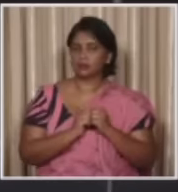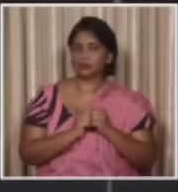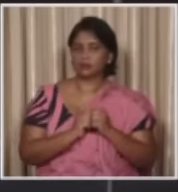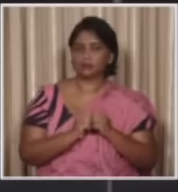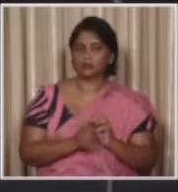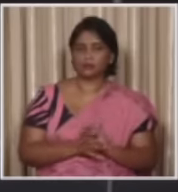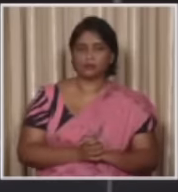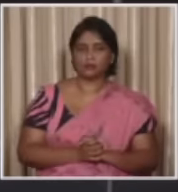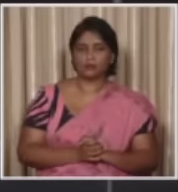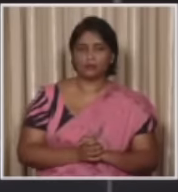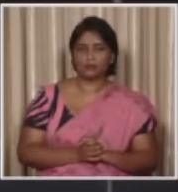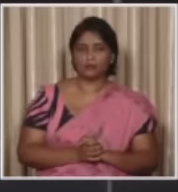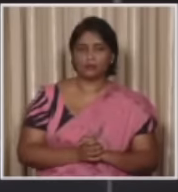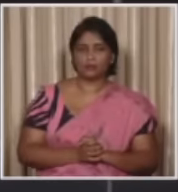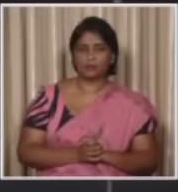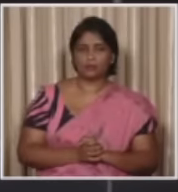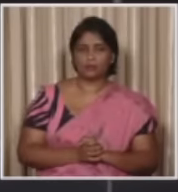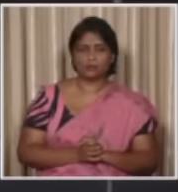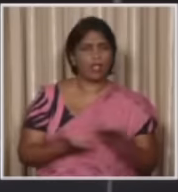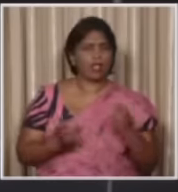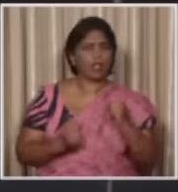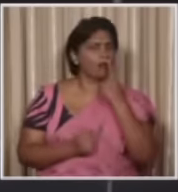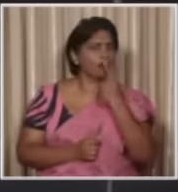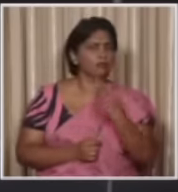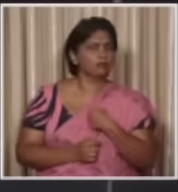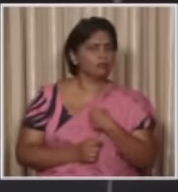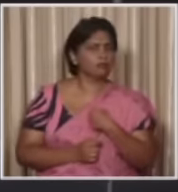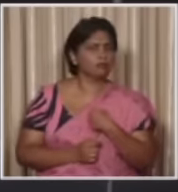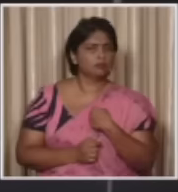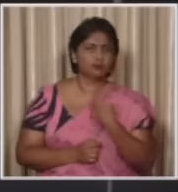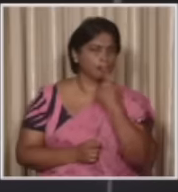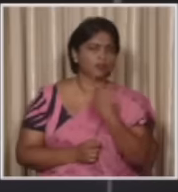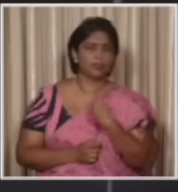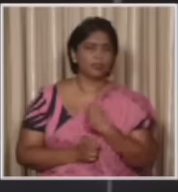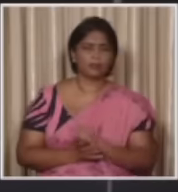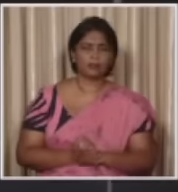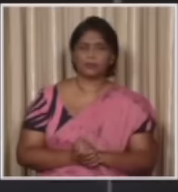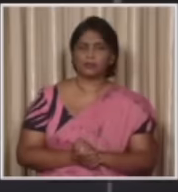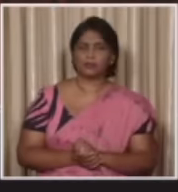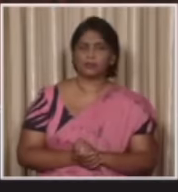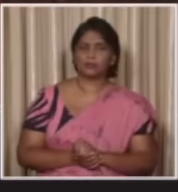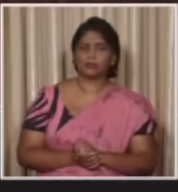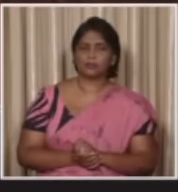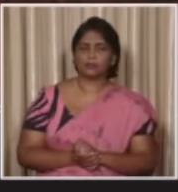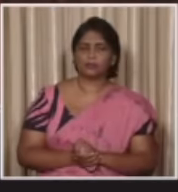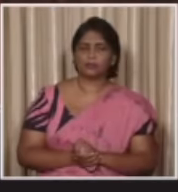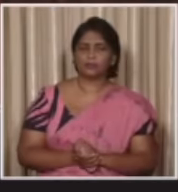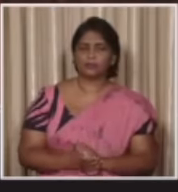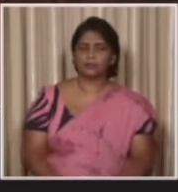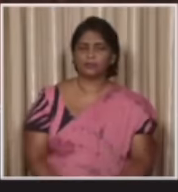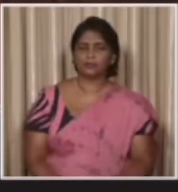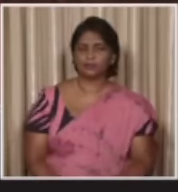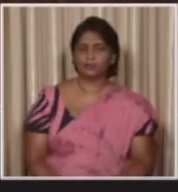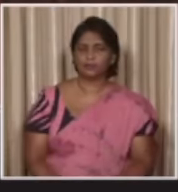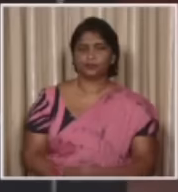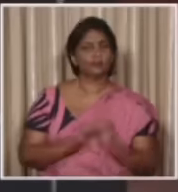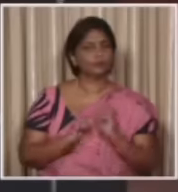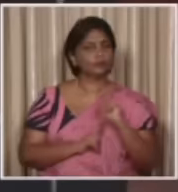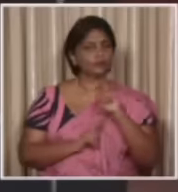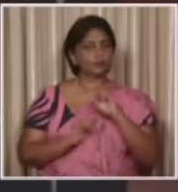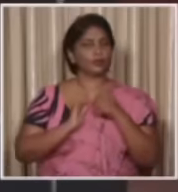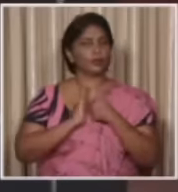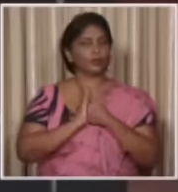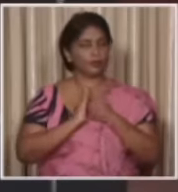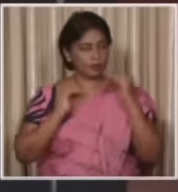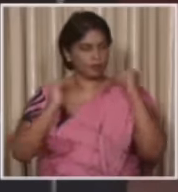not? Can you tell me? Can you one instance? ලක්ෂ්මන් කියනතුම පාර්ලිමේන්තුව